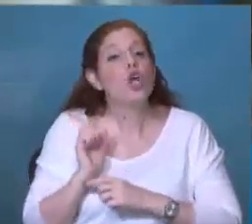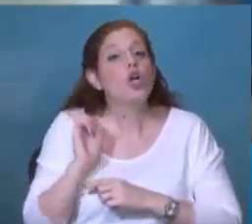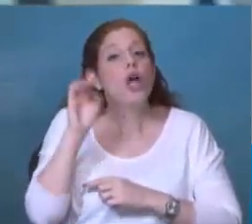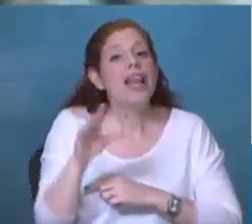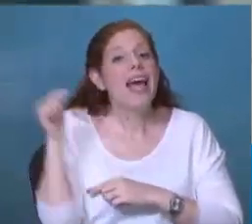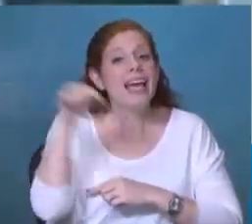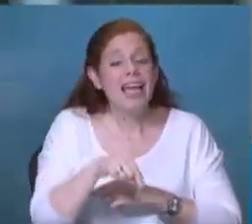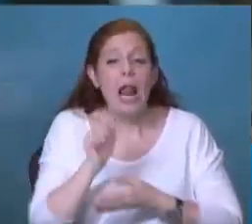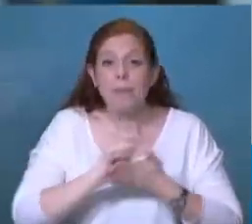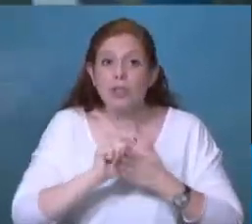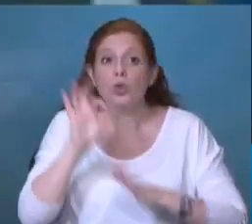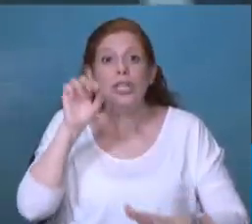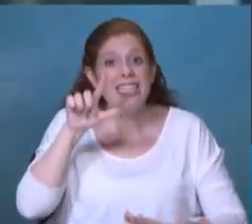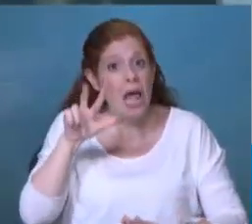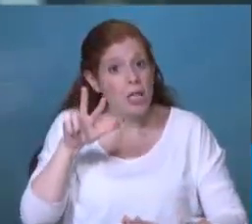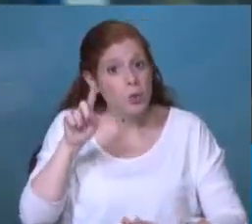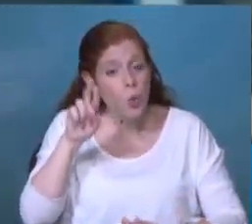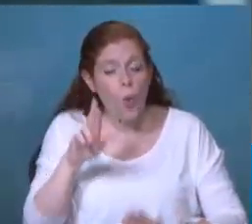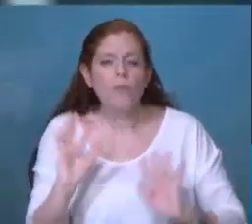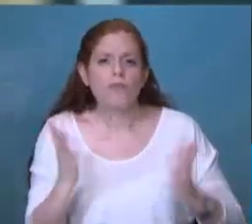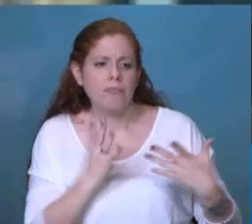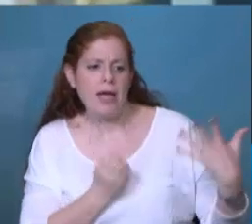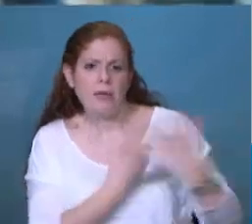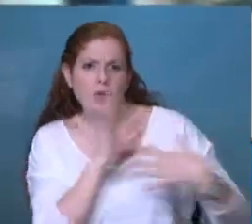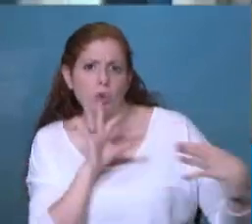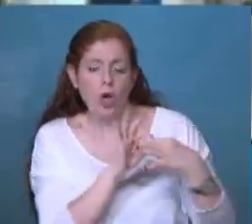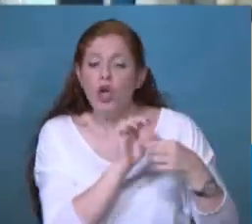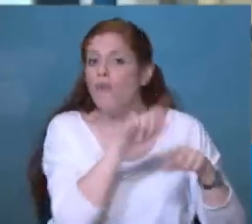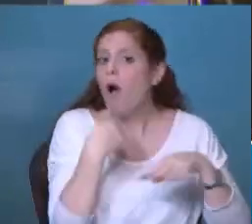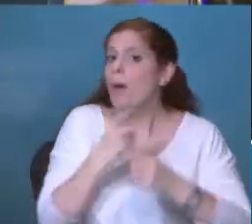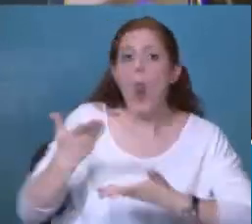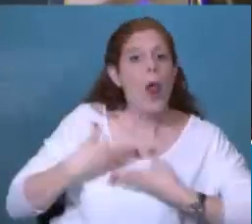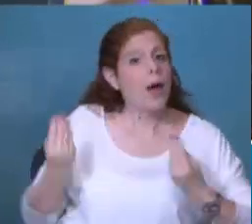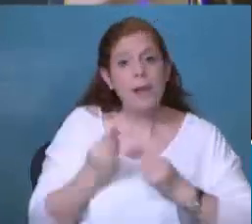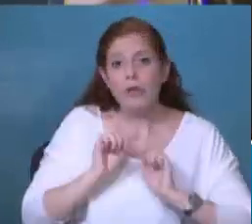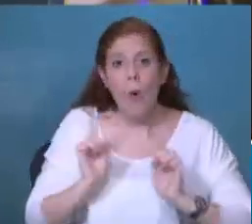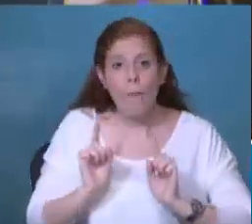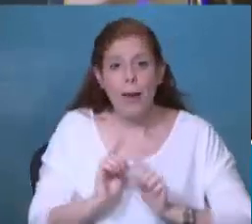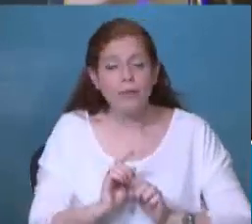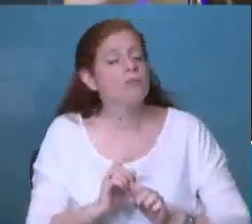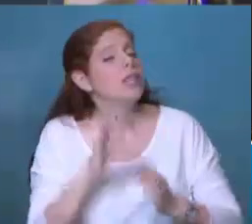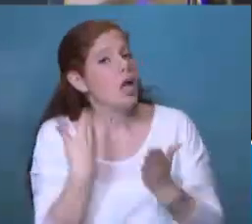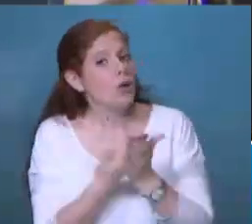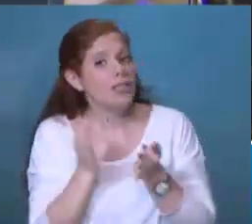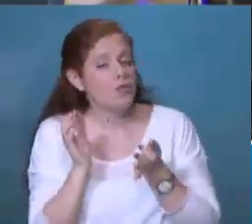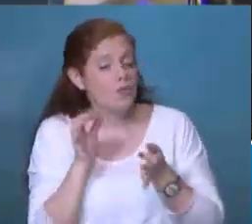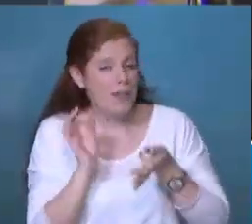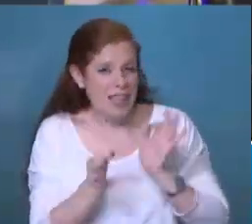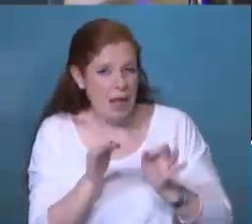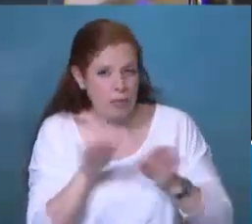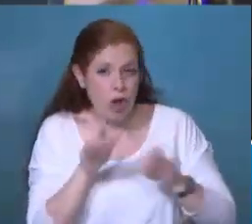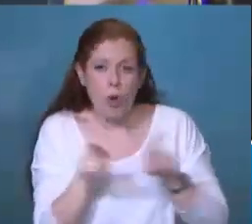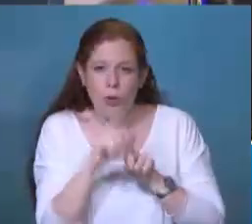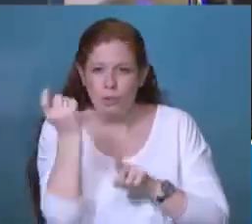תל צור, מיירו במשרד ליצור עם הקשר, ותל צור הורה שלא לקבל את החומר. היועץ המשפטי לממשלה, כפי שפרסמנו